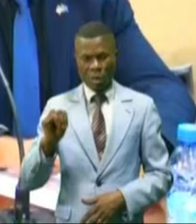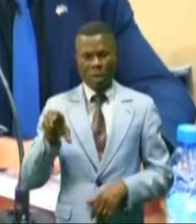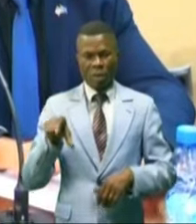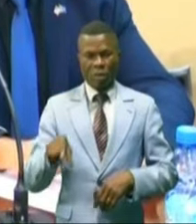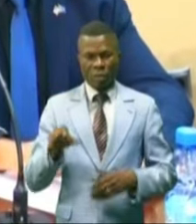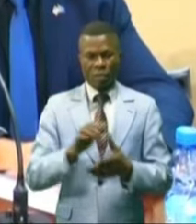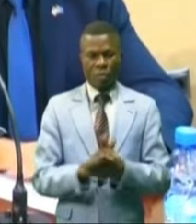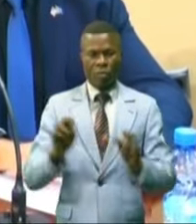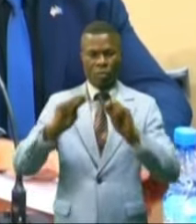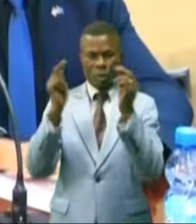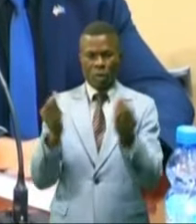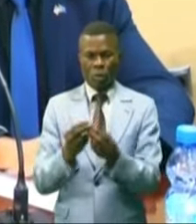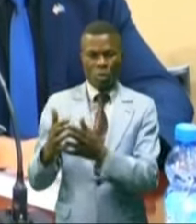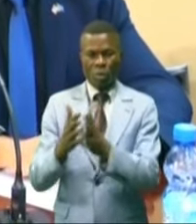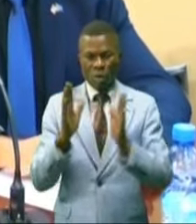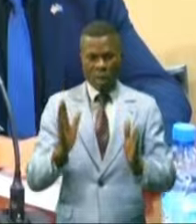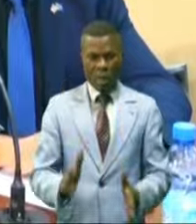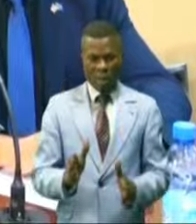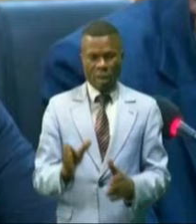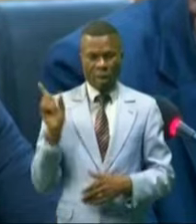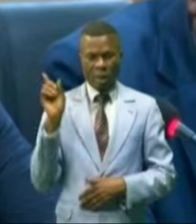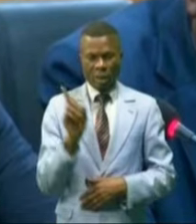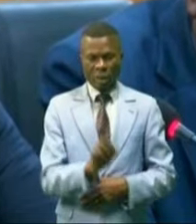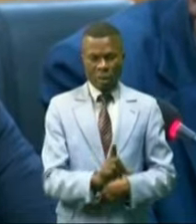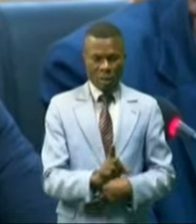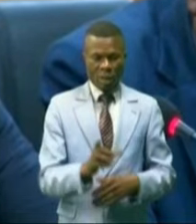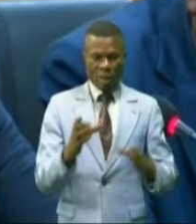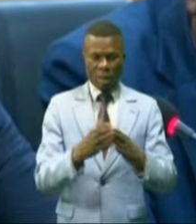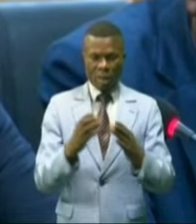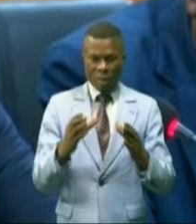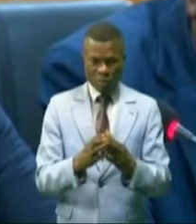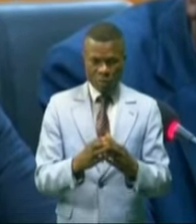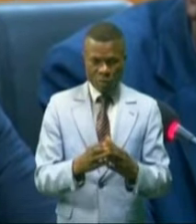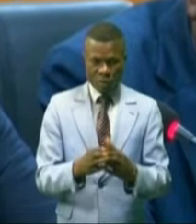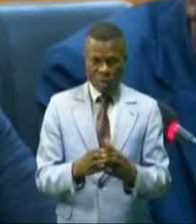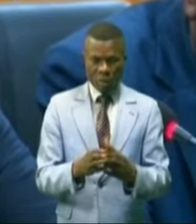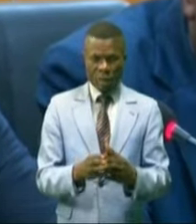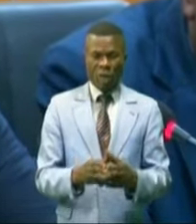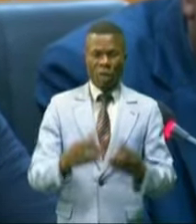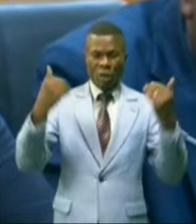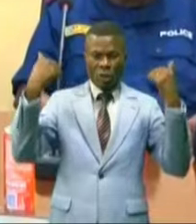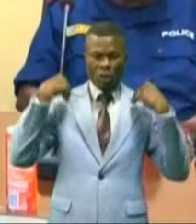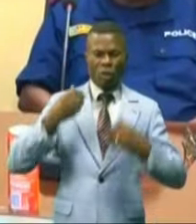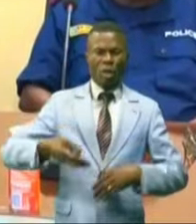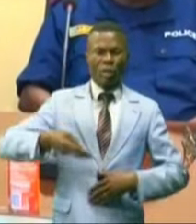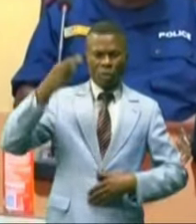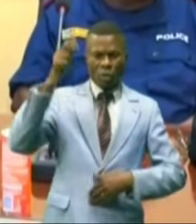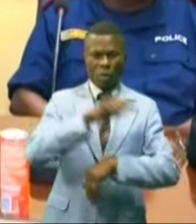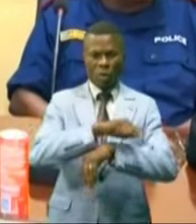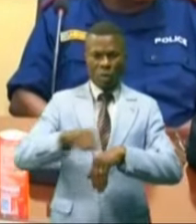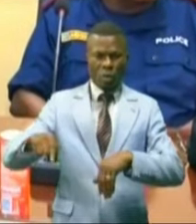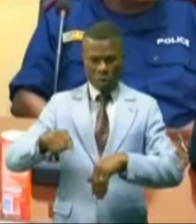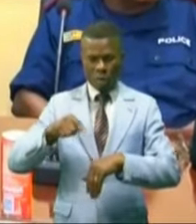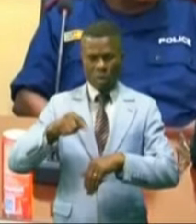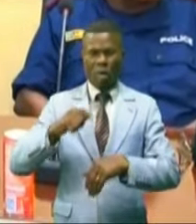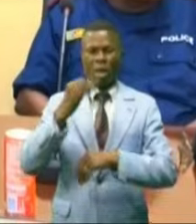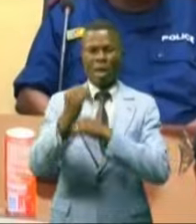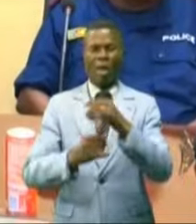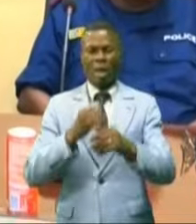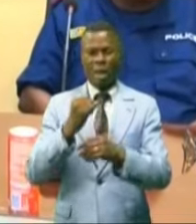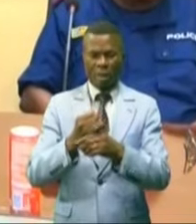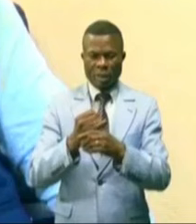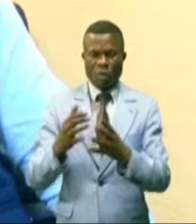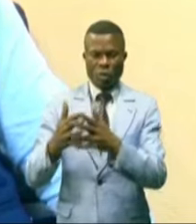La délégation américaine a été conduite par Frank Englert, officier des programmes au bureau Afrique et Moyen-Orient